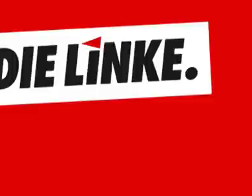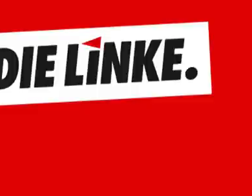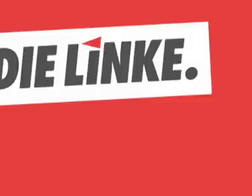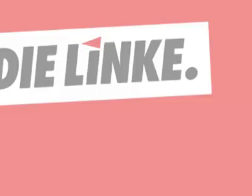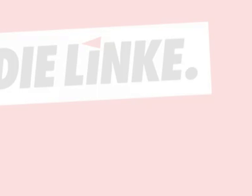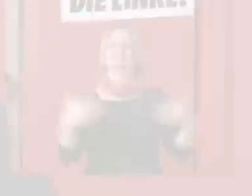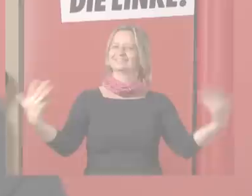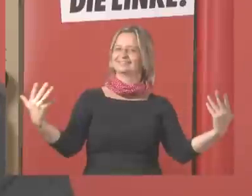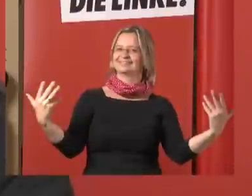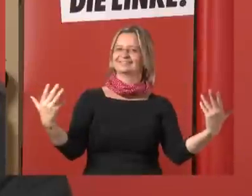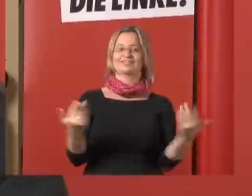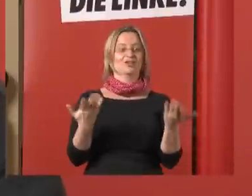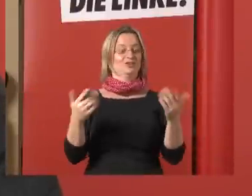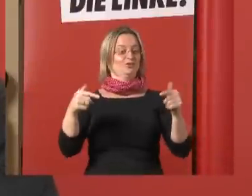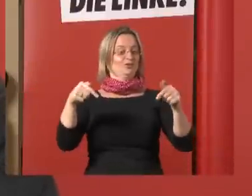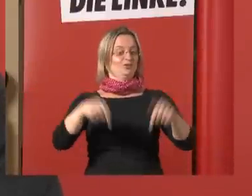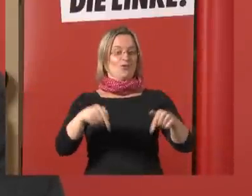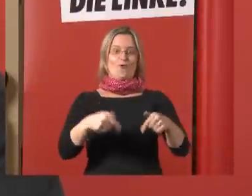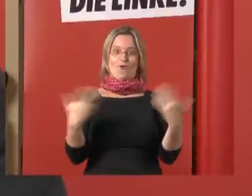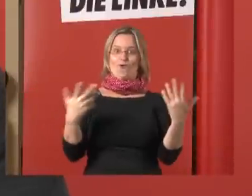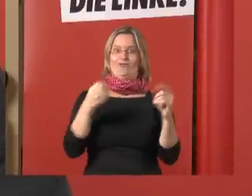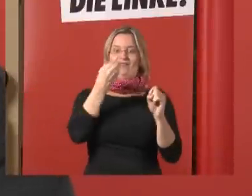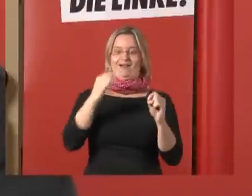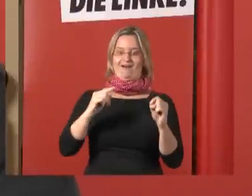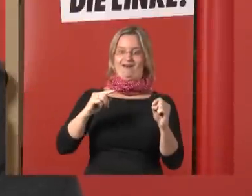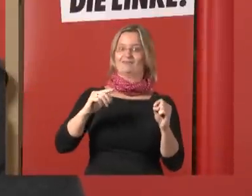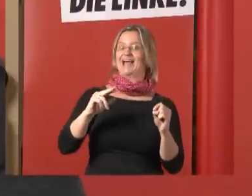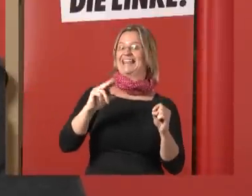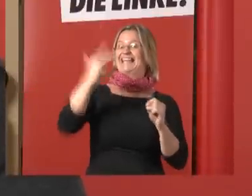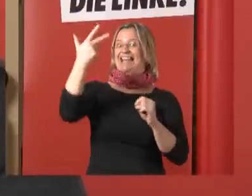Ja, meine Damen und Herren, es freut mich, dass ich Ihnen